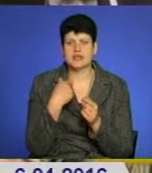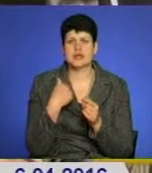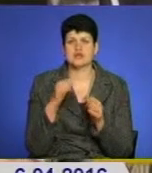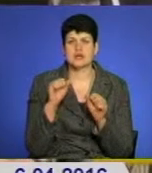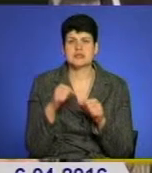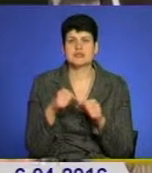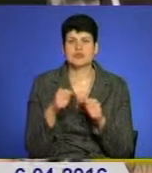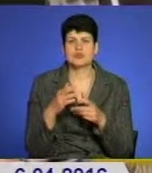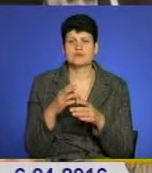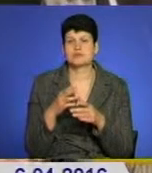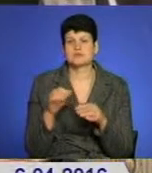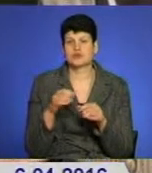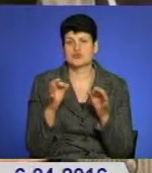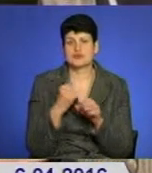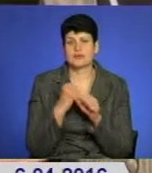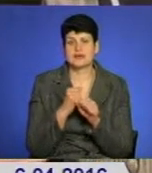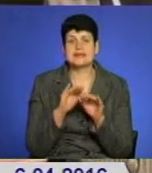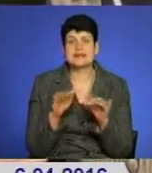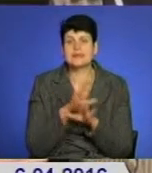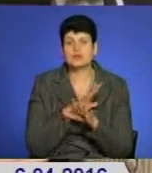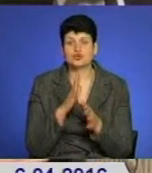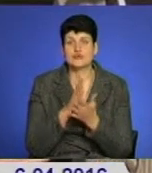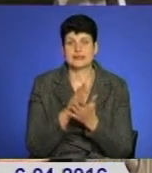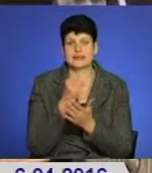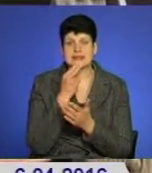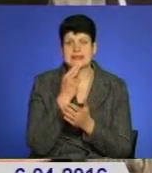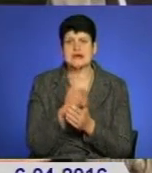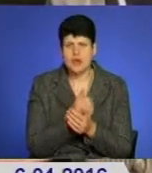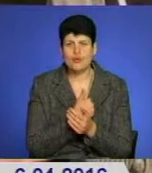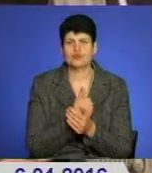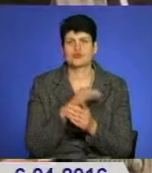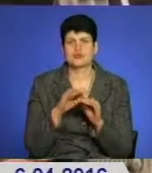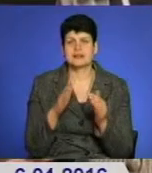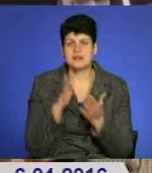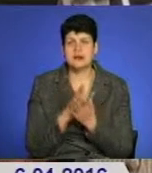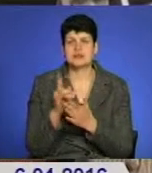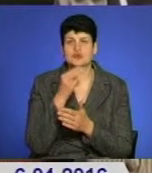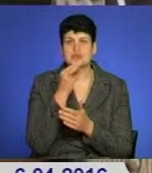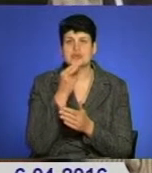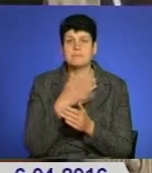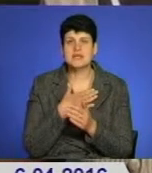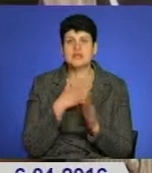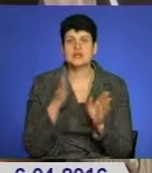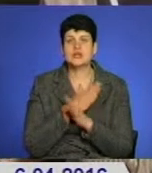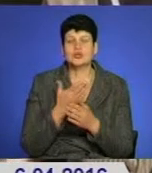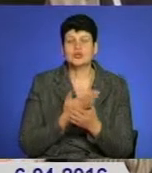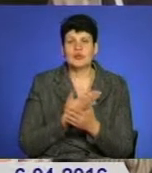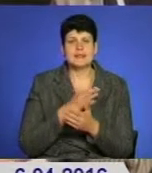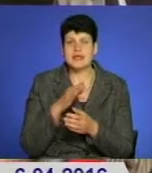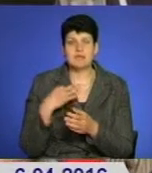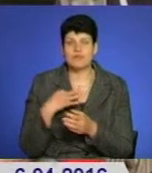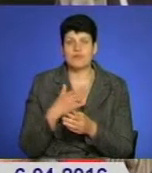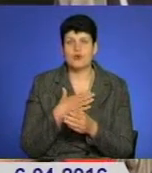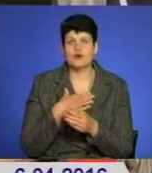руки так, то не буде нічого, діти не будуть мати що їсти, а я хочу, щоб діти мали що їсти, бо мені доля не байдужа. Моя